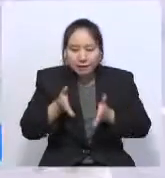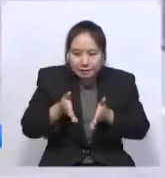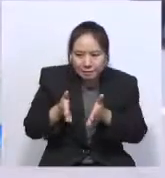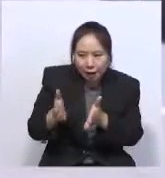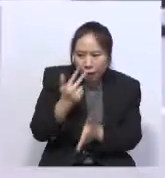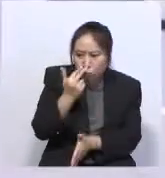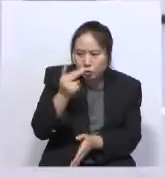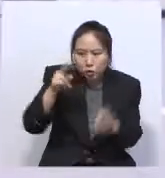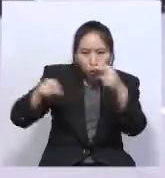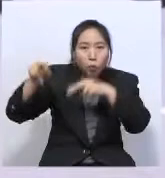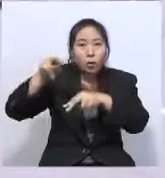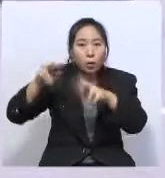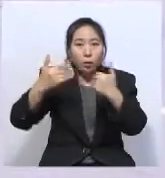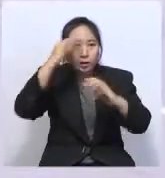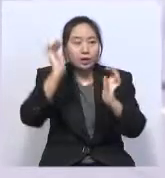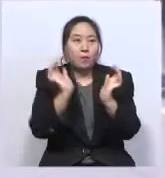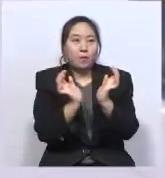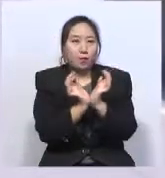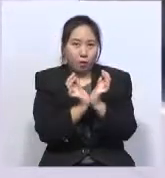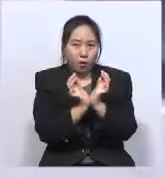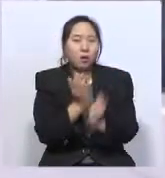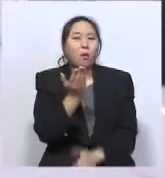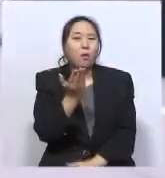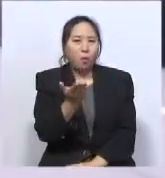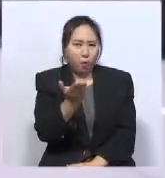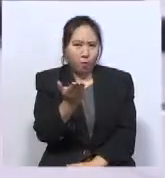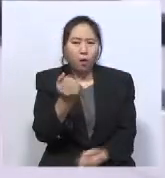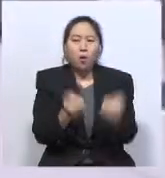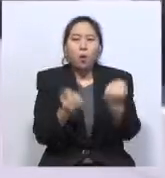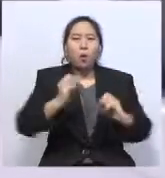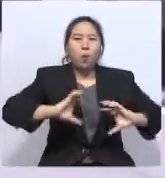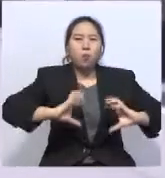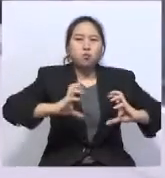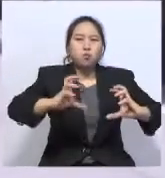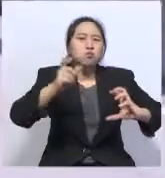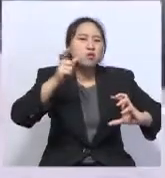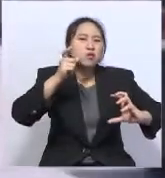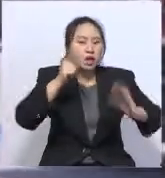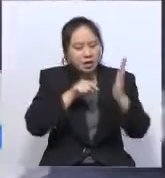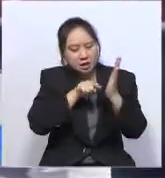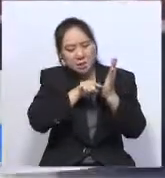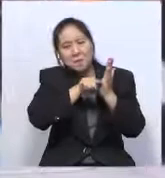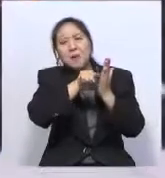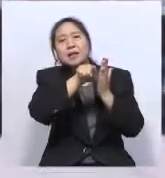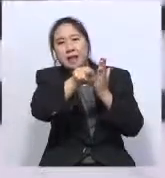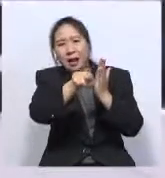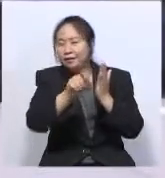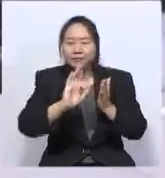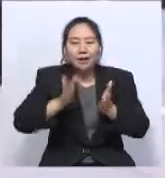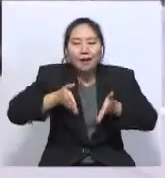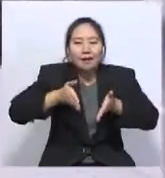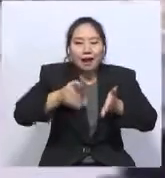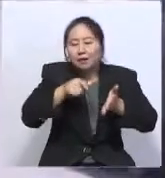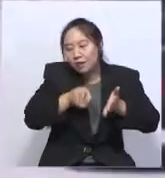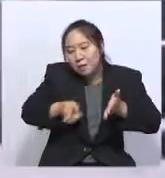แล้ววันนี้นะครับตำรวจทางหลวงเองก็ขอร้องรถบรรทุกนะครับที่จะมุ่งหน้าออกอีสานให้ใช้เส้นทางเลี่ยงภูแคลม